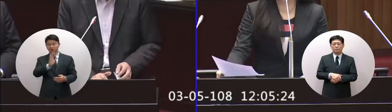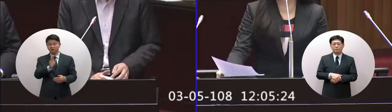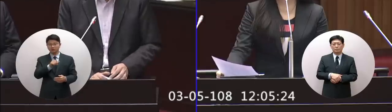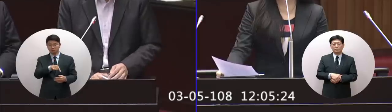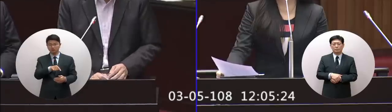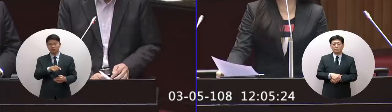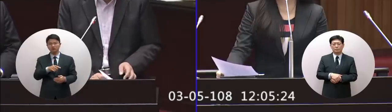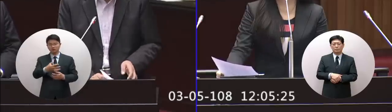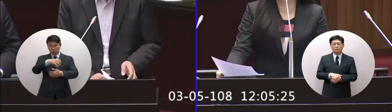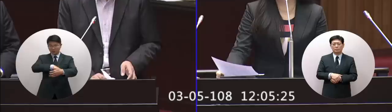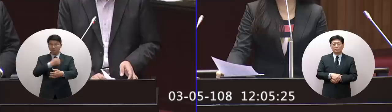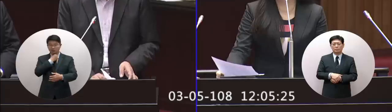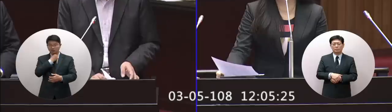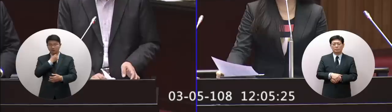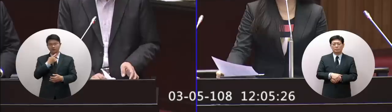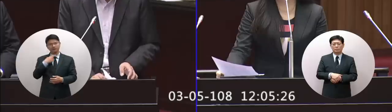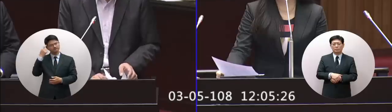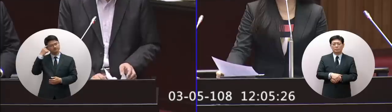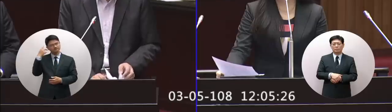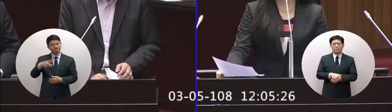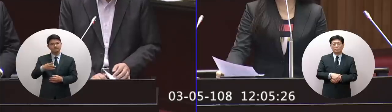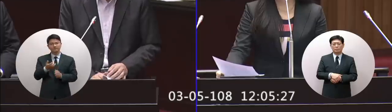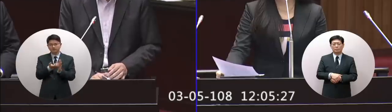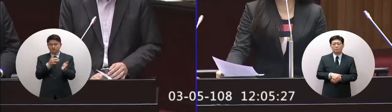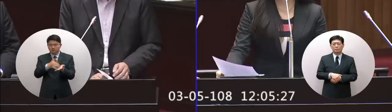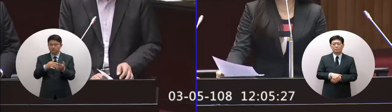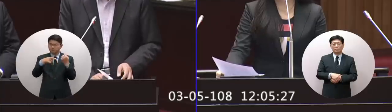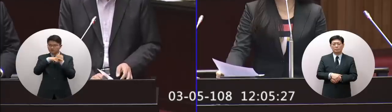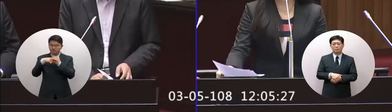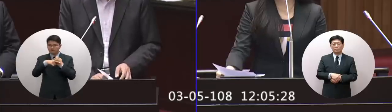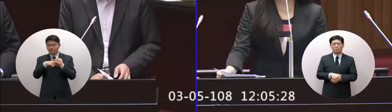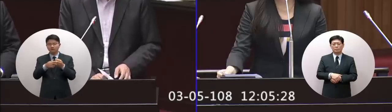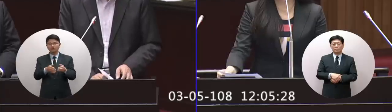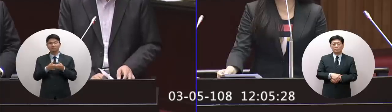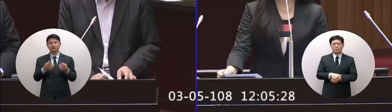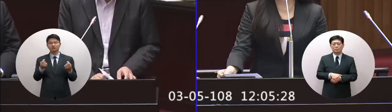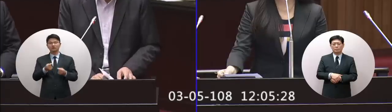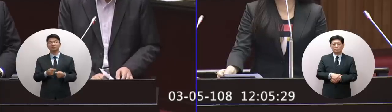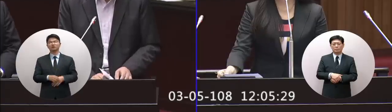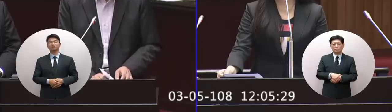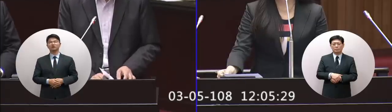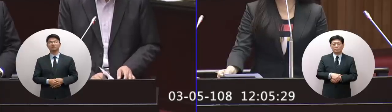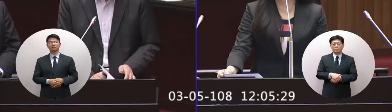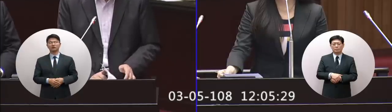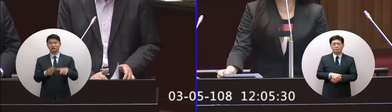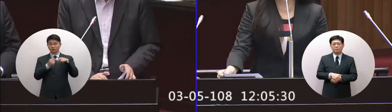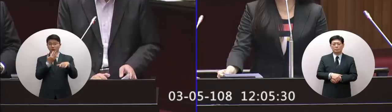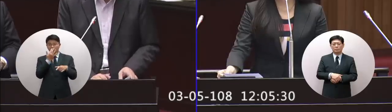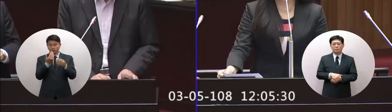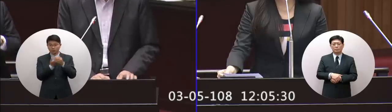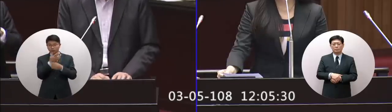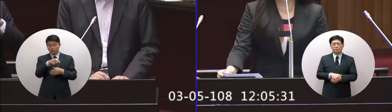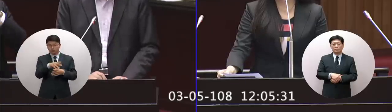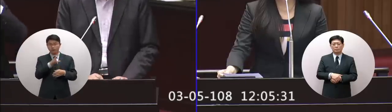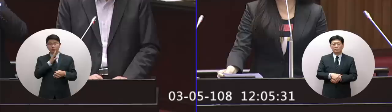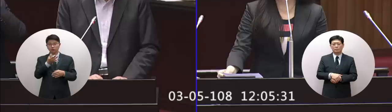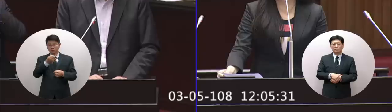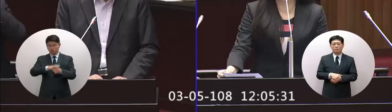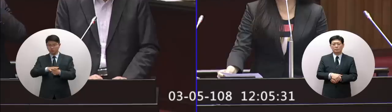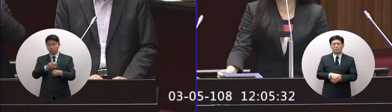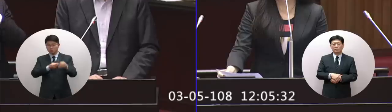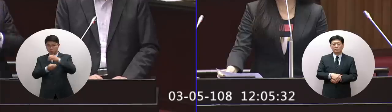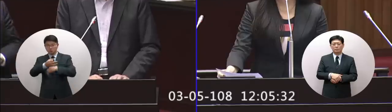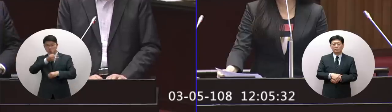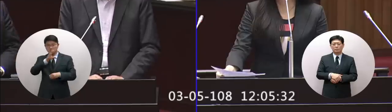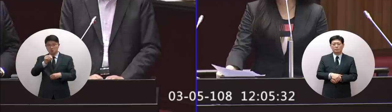可能在相关的集大预算做一些研拟，比如说在公财的这个回馈基金看能不能还有这样的空间来做